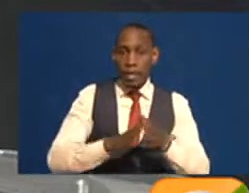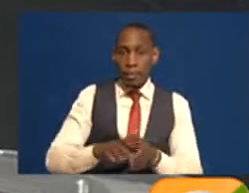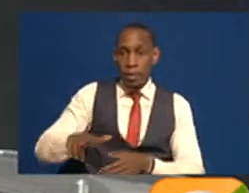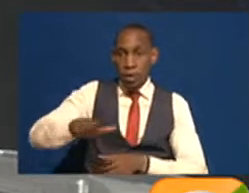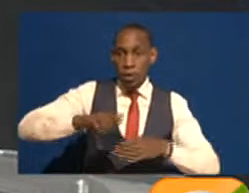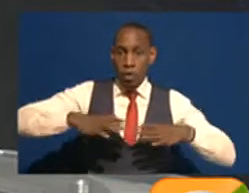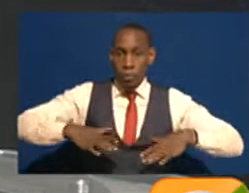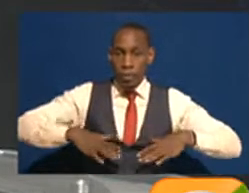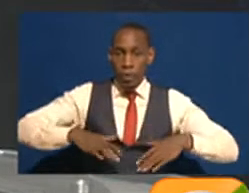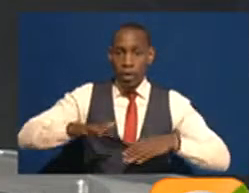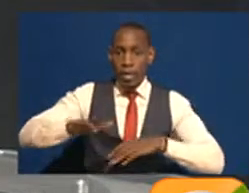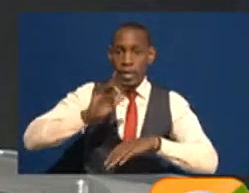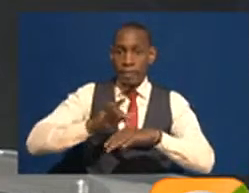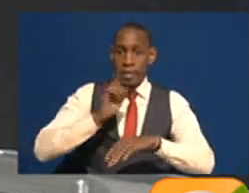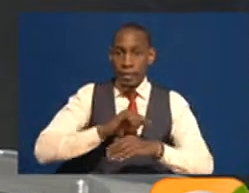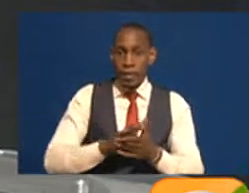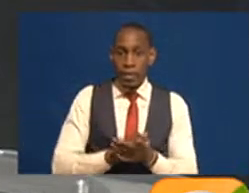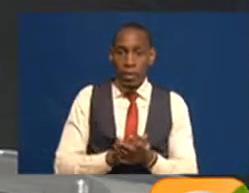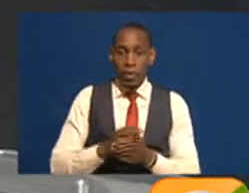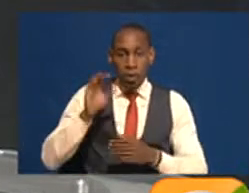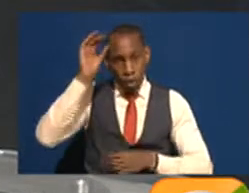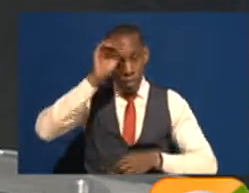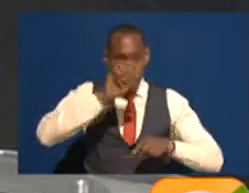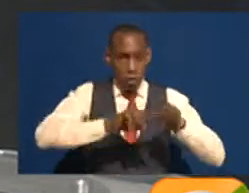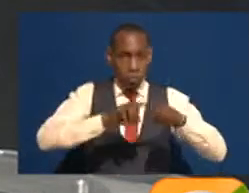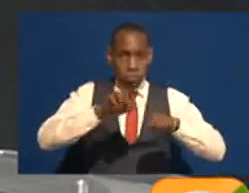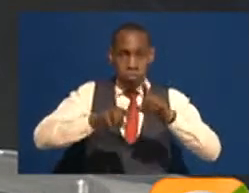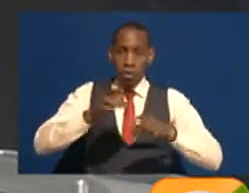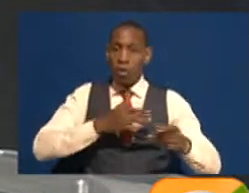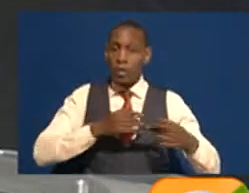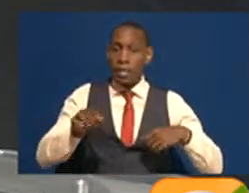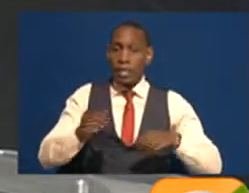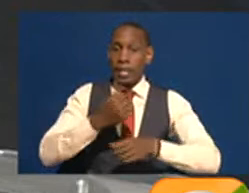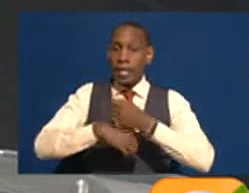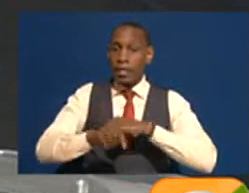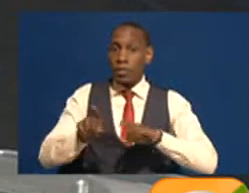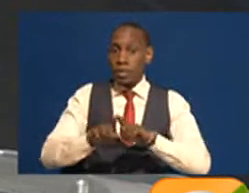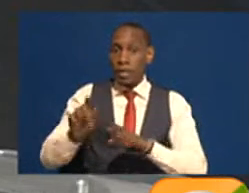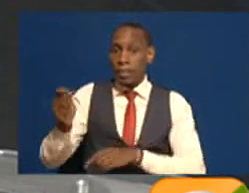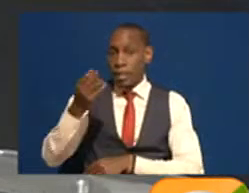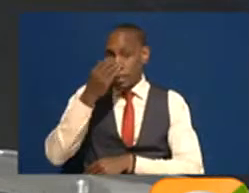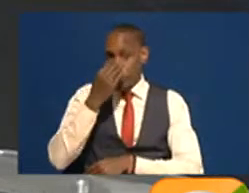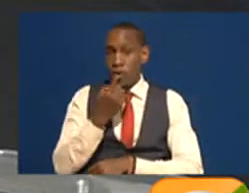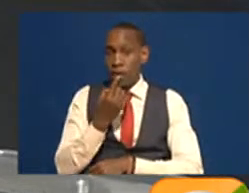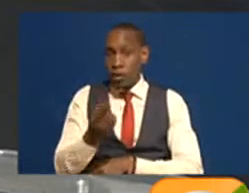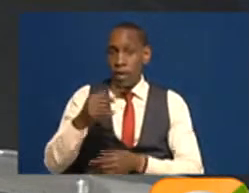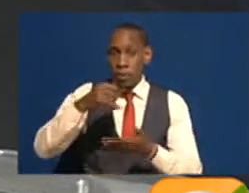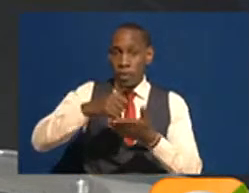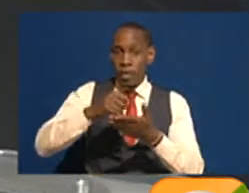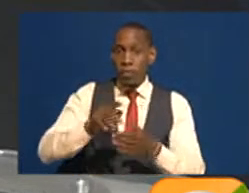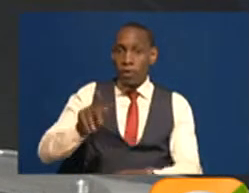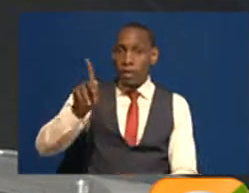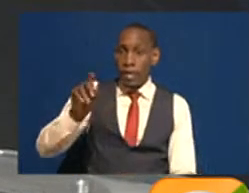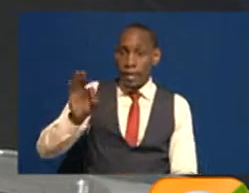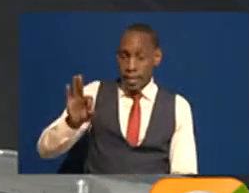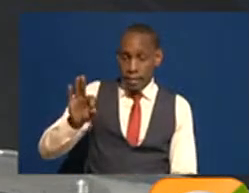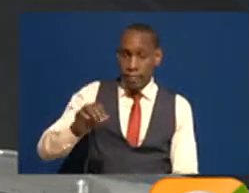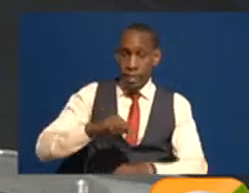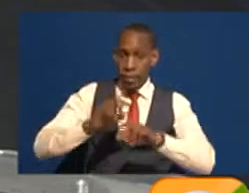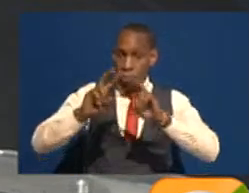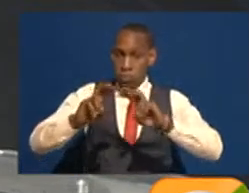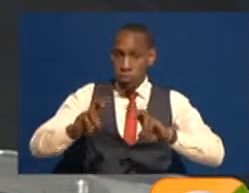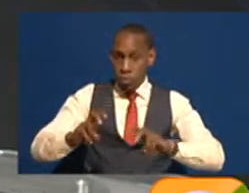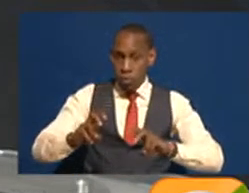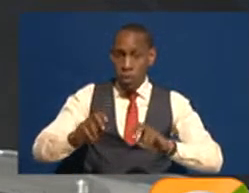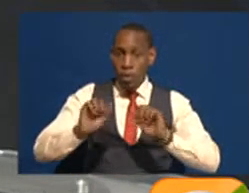Wenyeji kutoka maeneo yaliyoathirika wametoa hisia mseto kuhusiana na hatua hiyo. Rais aliamrisha kuhusishwa kwa jeshi la KDF kwenye operesheni